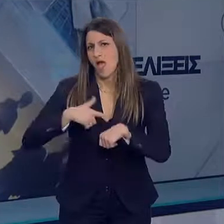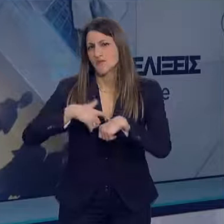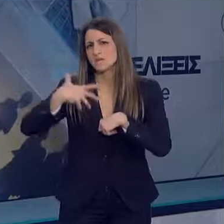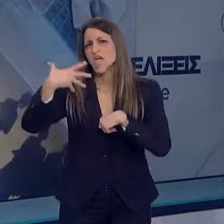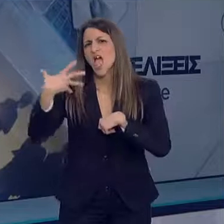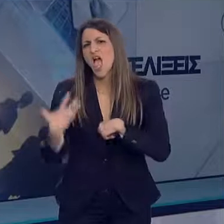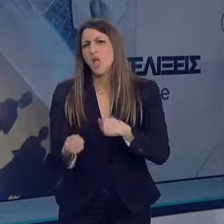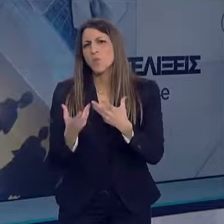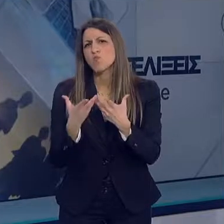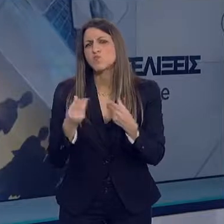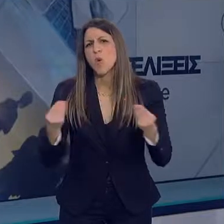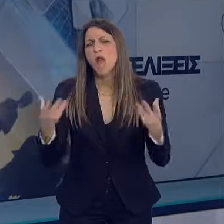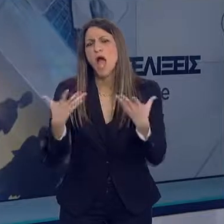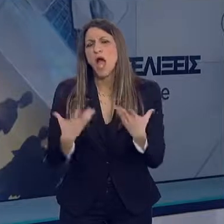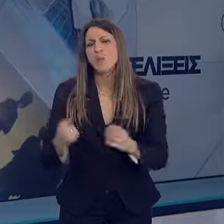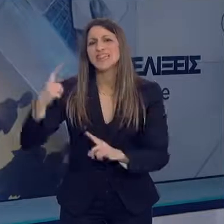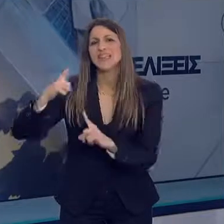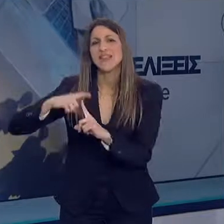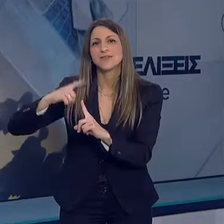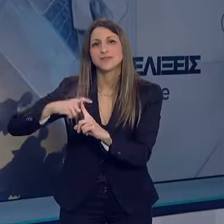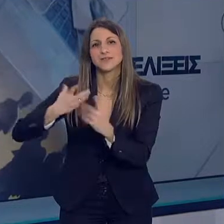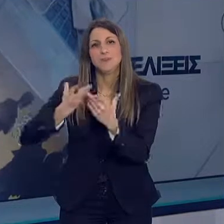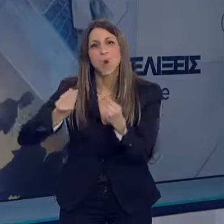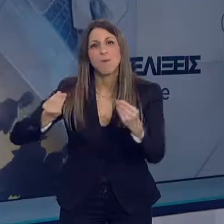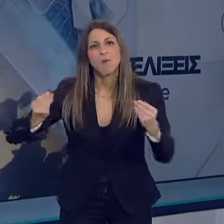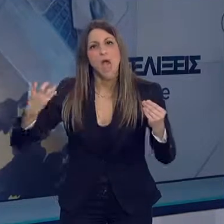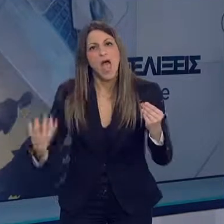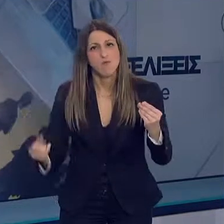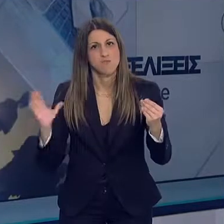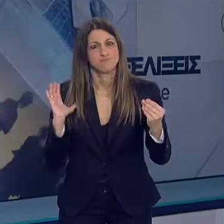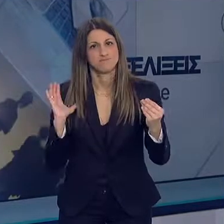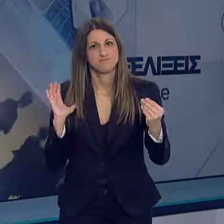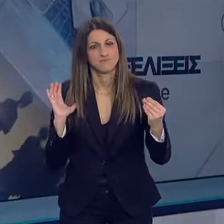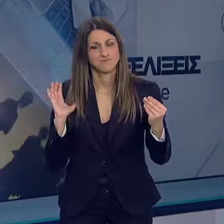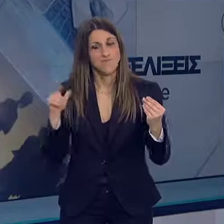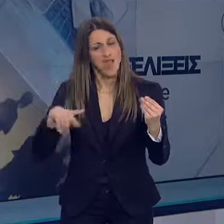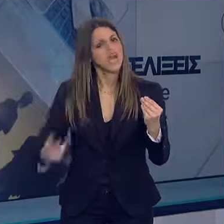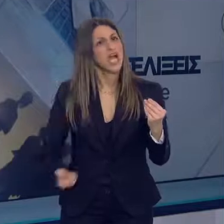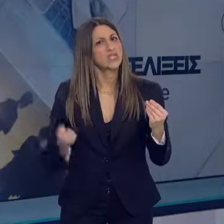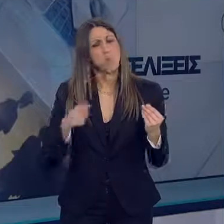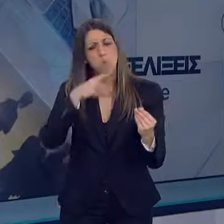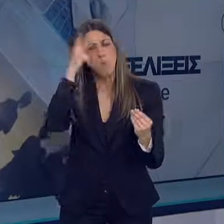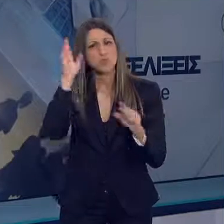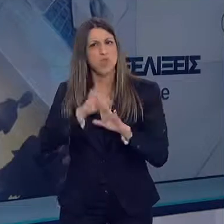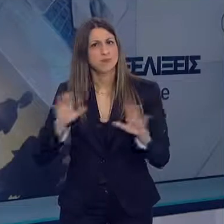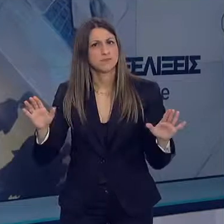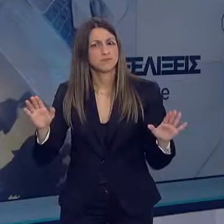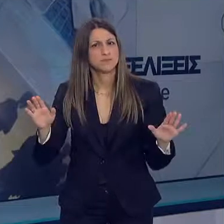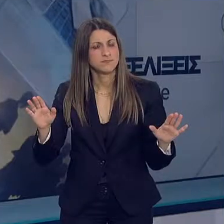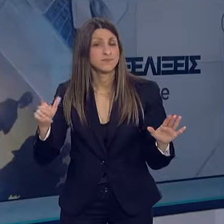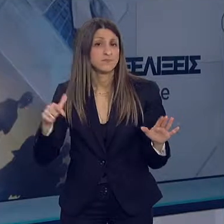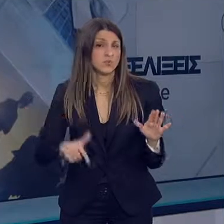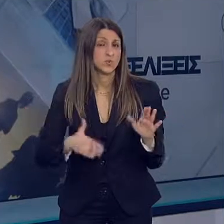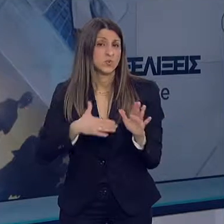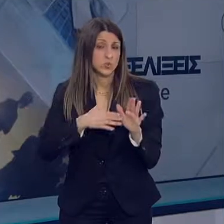μας περισσότερα τεστ, προκειμένου να τα χρησιμοποιήσουμε, ειδικά τώρα που